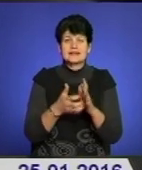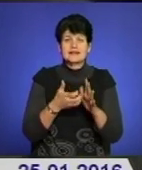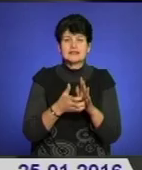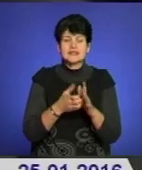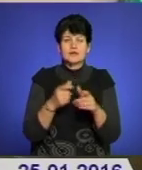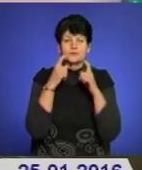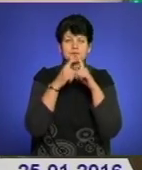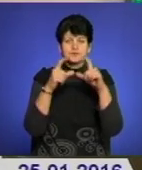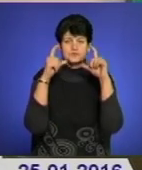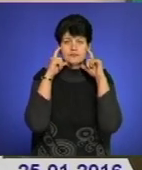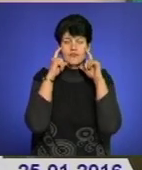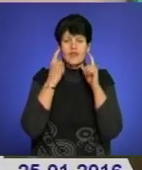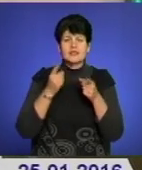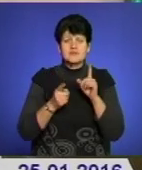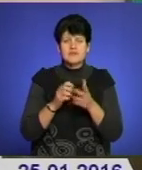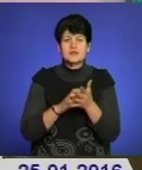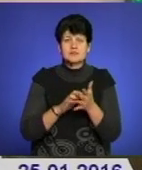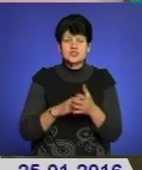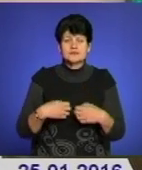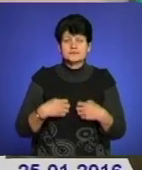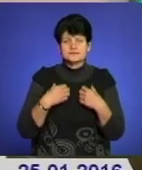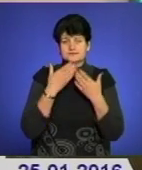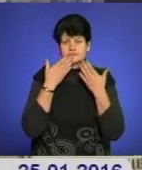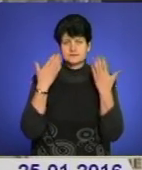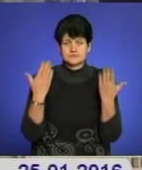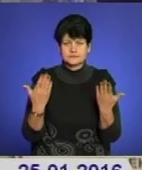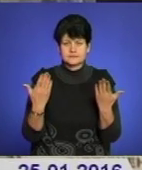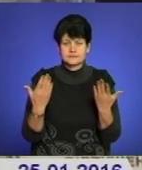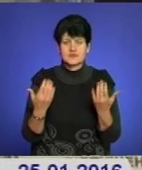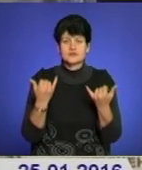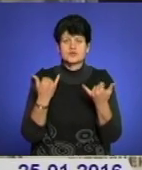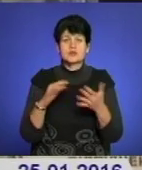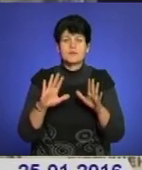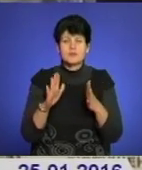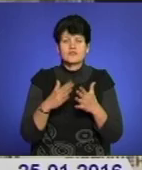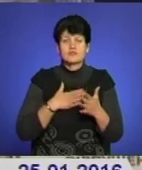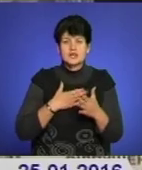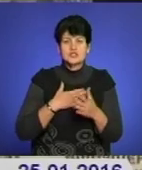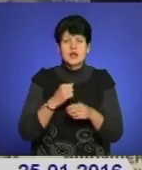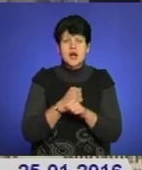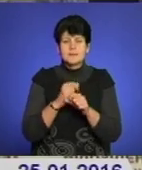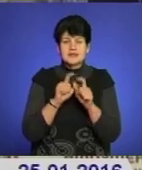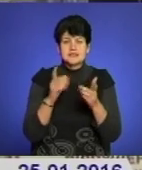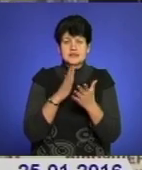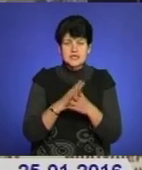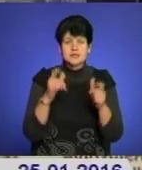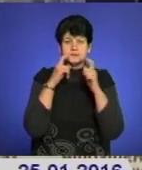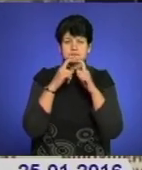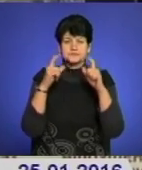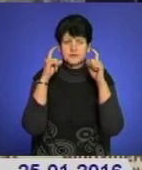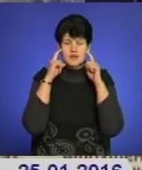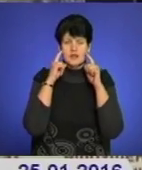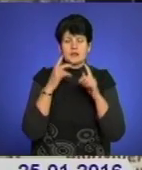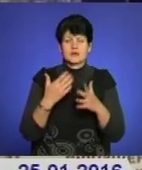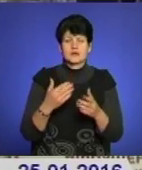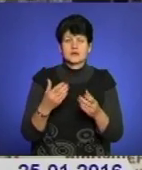марлевих пов'язок. Насправді причин для паніки немає. На даний момент в нашій аптеці є і марливі, і одноразові пов'язки. Попит є, але